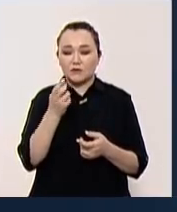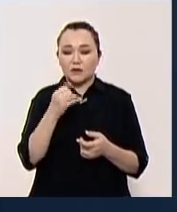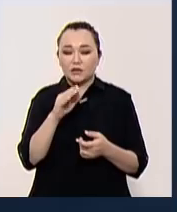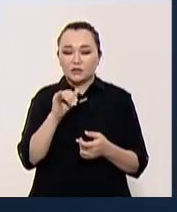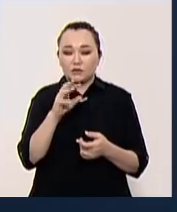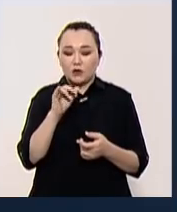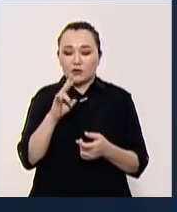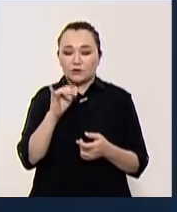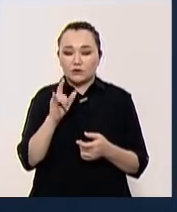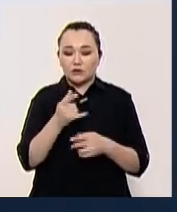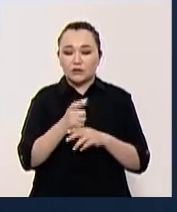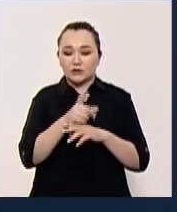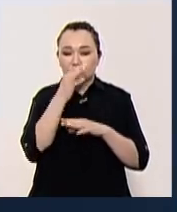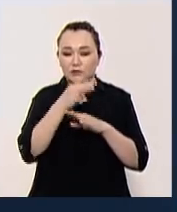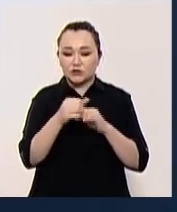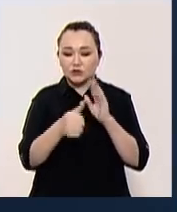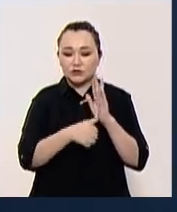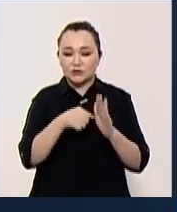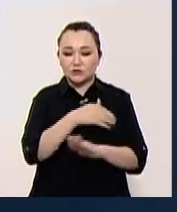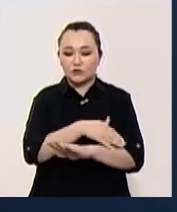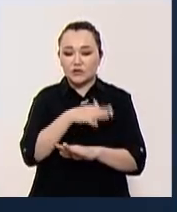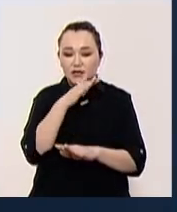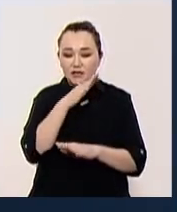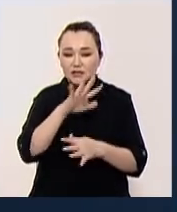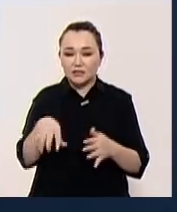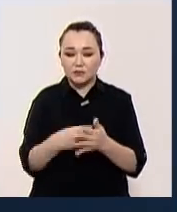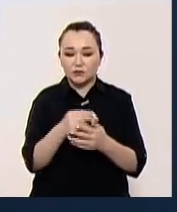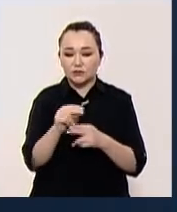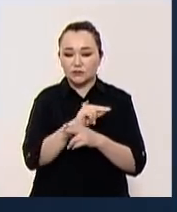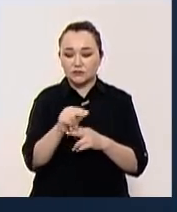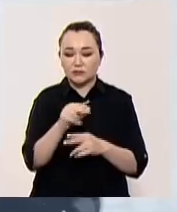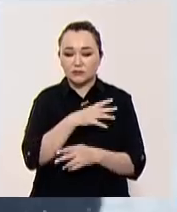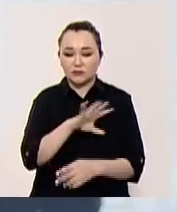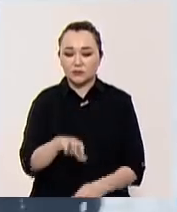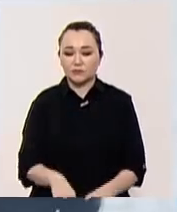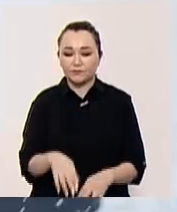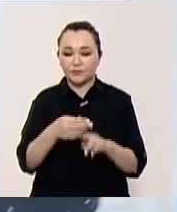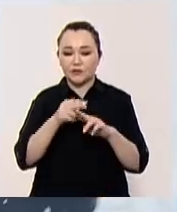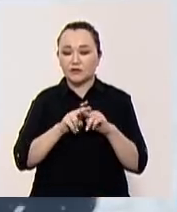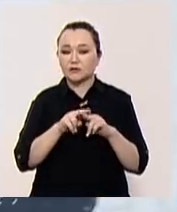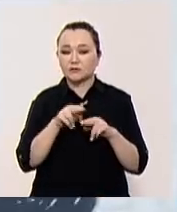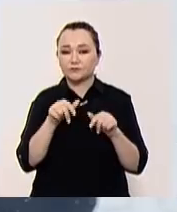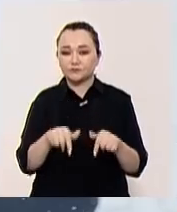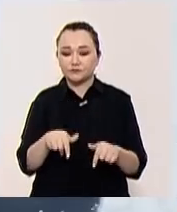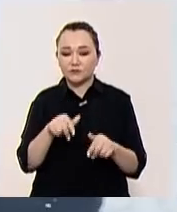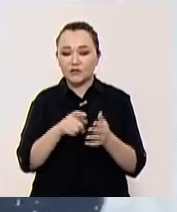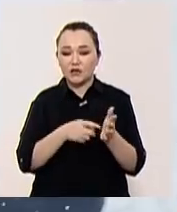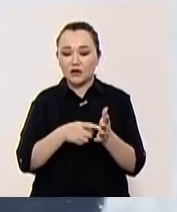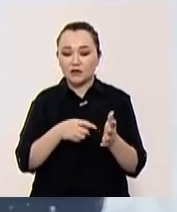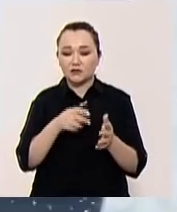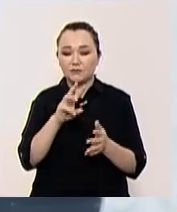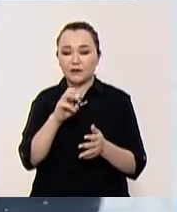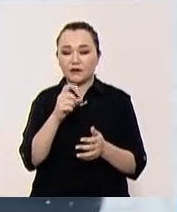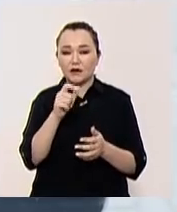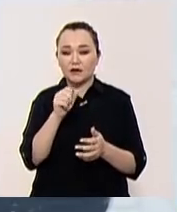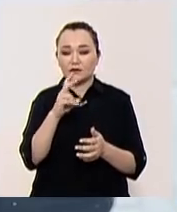айтуынша, 16 жылдан бері көшелер бірде бір рет жөндеу көрмеген екен. Осы мына Қарағандының Михайловка